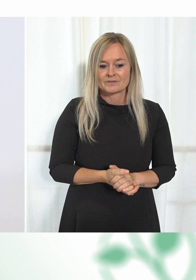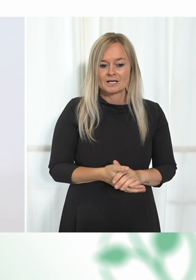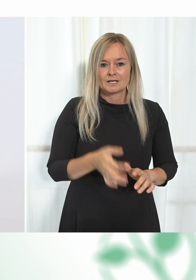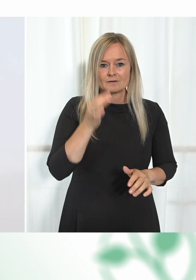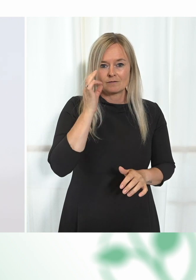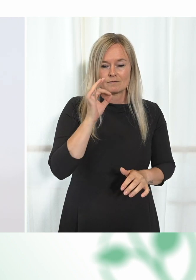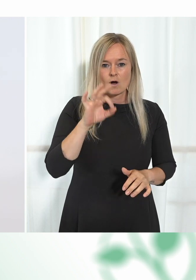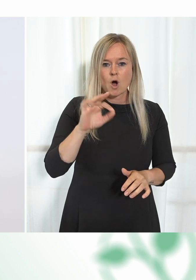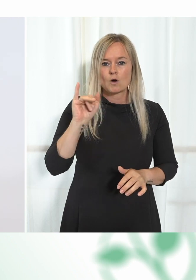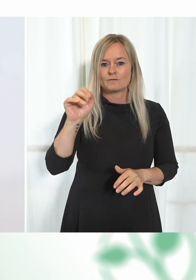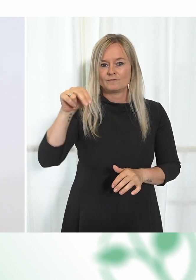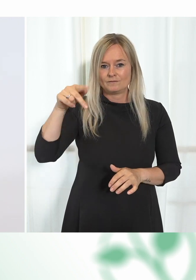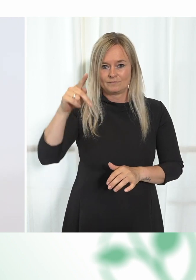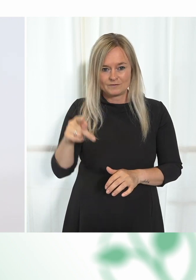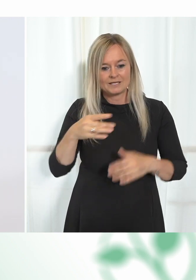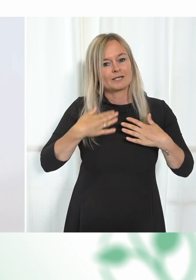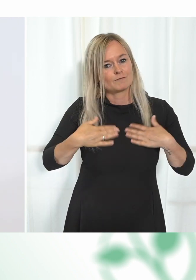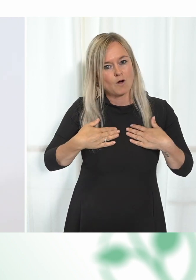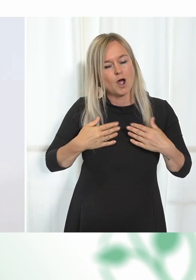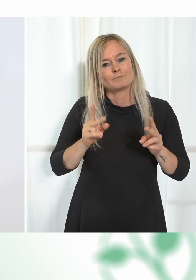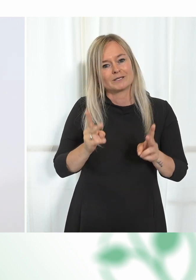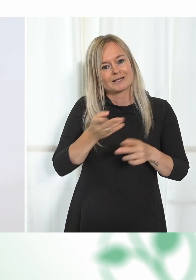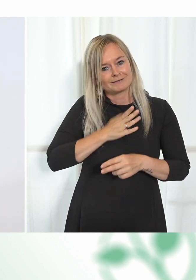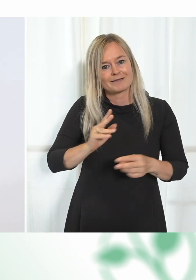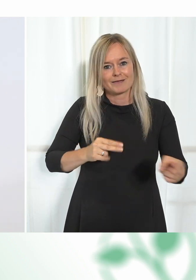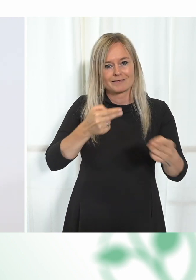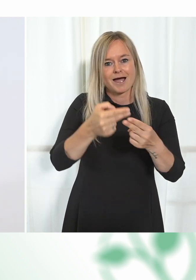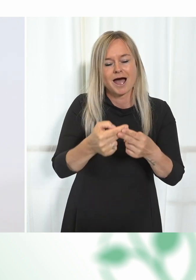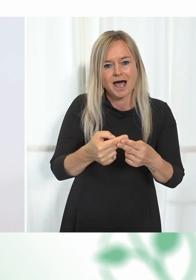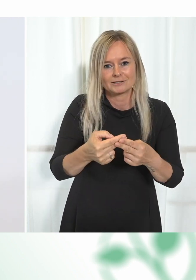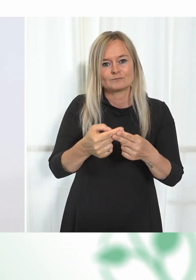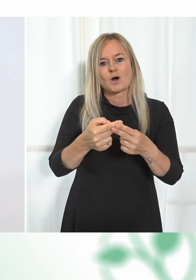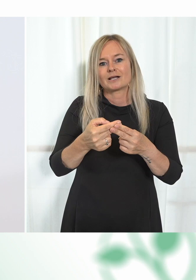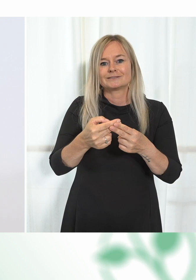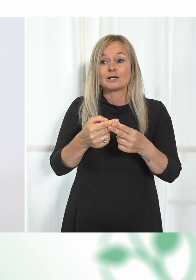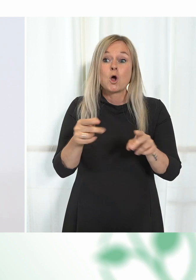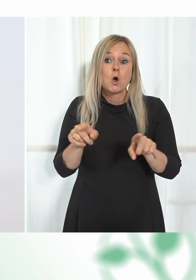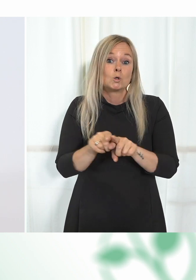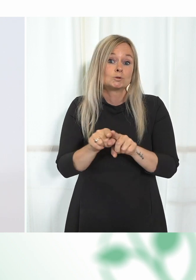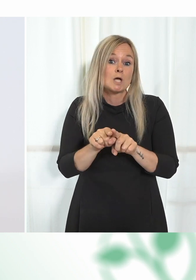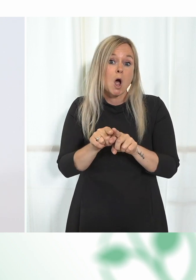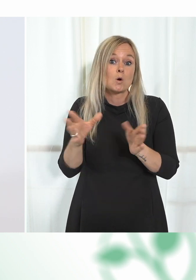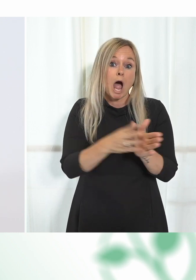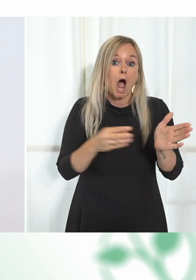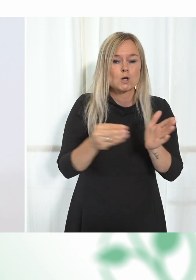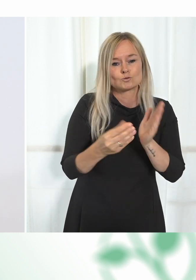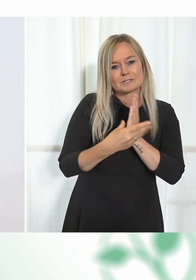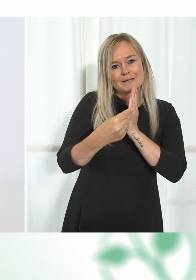hat die Frage gestellt. Wir freuen uns, dass wir da natürlich auch die Möglichkeit nutzen, unsere Expertinnen und Experten da auch wirklich gut